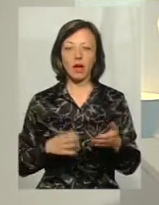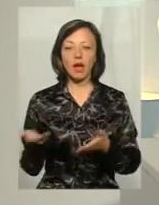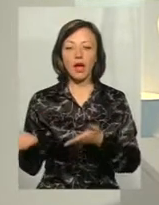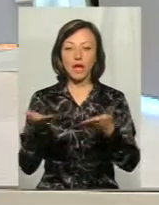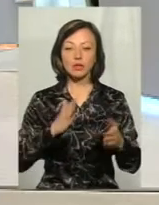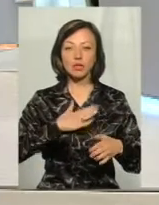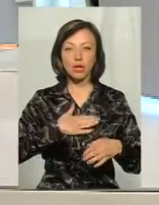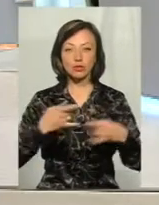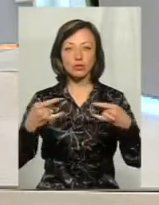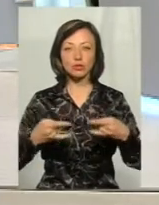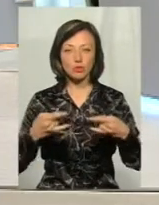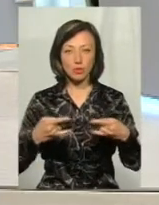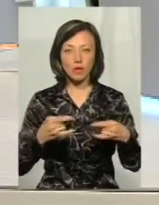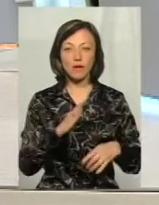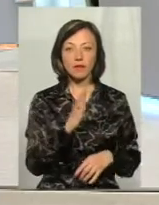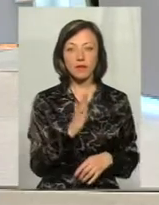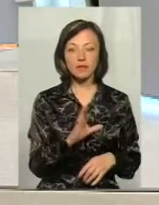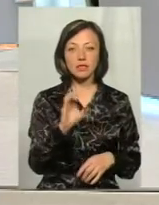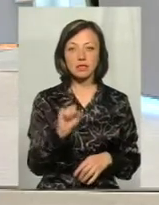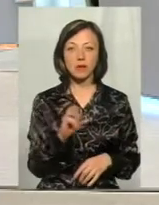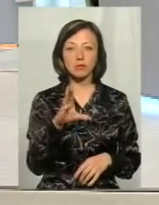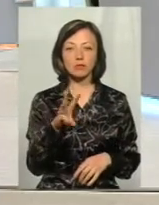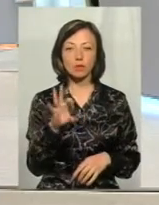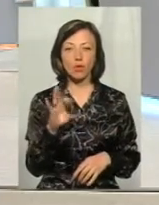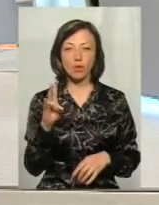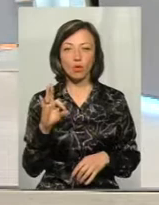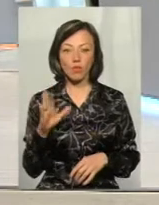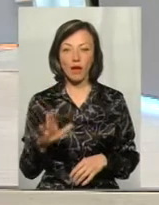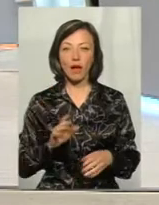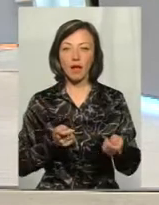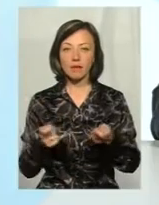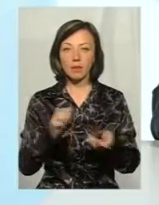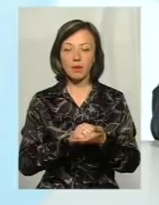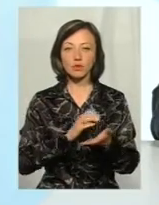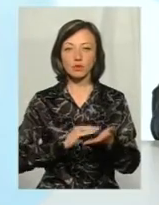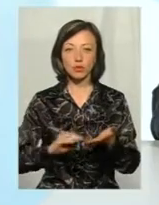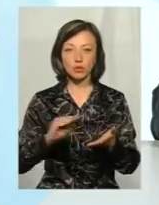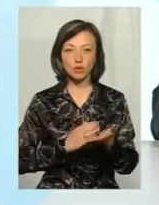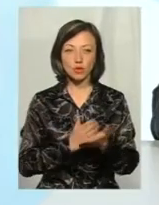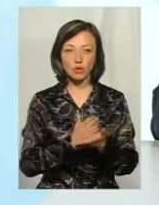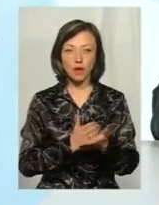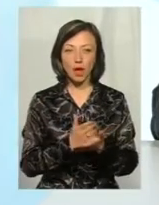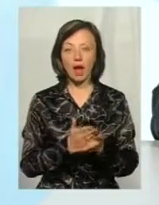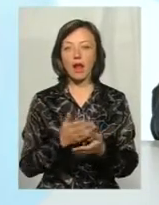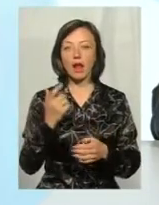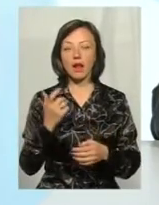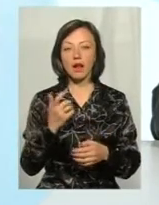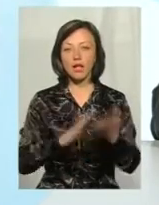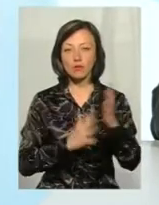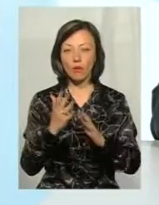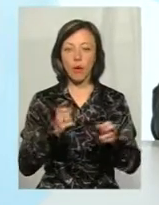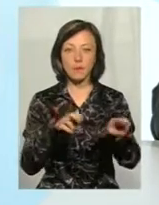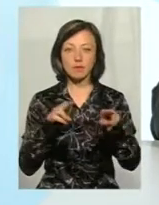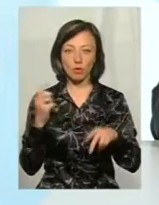нашої сьогодні студії Віктор Самсонов, керівник прес-служби Хмельницького обласного управління лісового та мисливського господарства. Мої